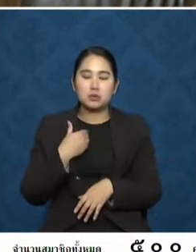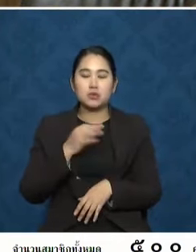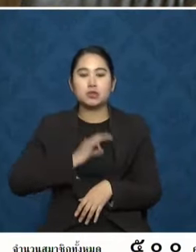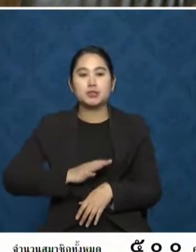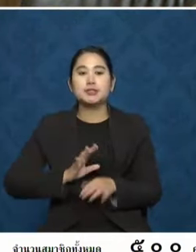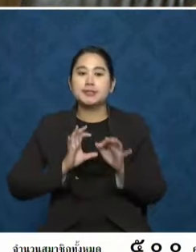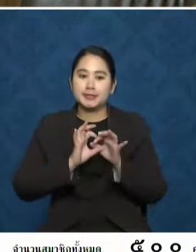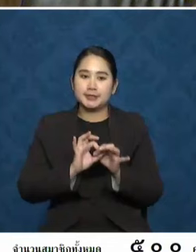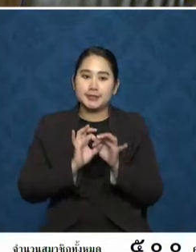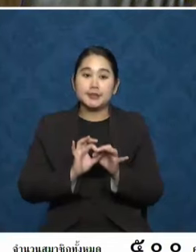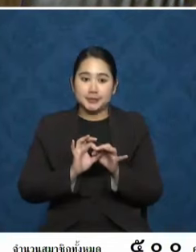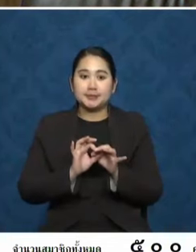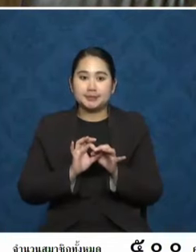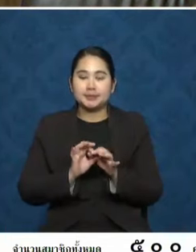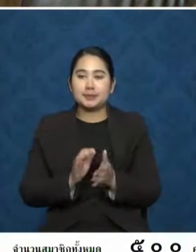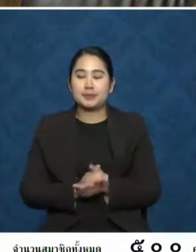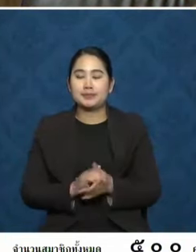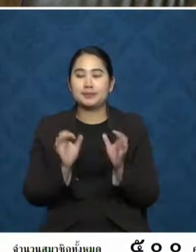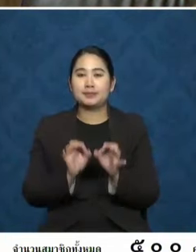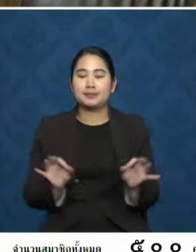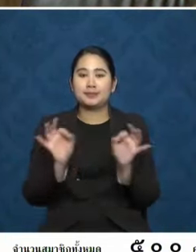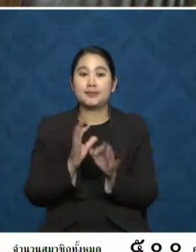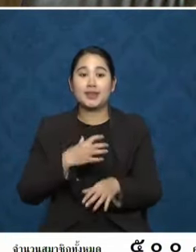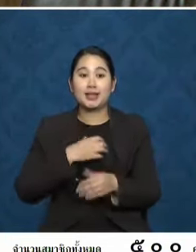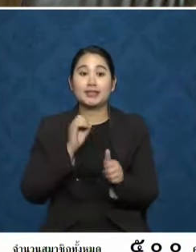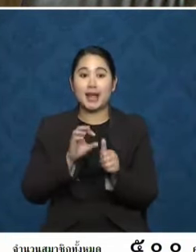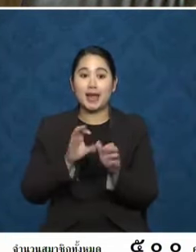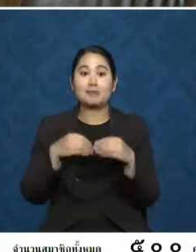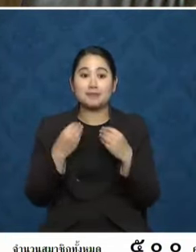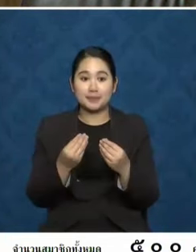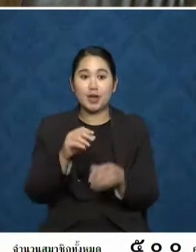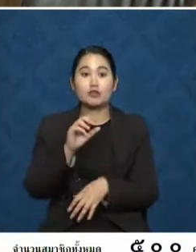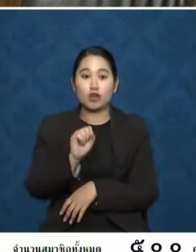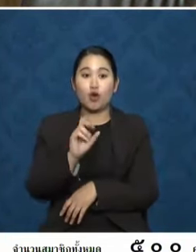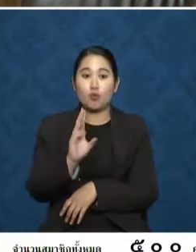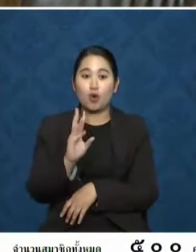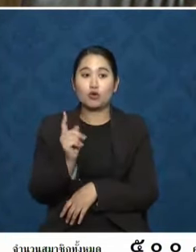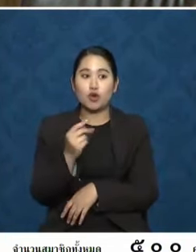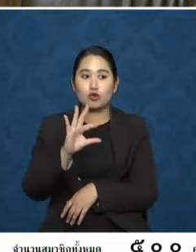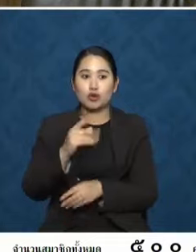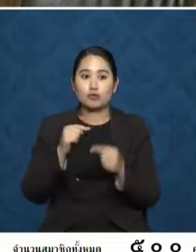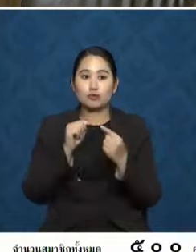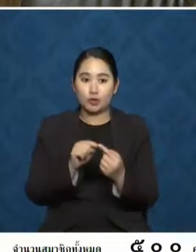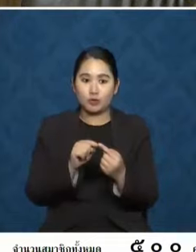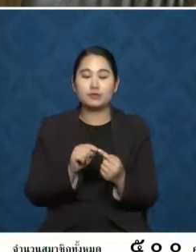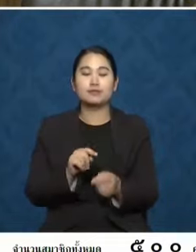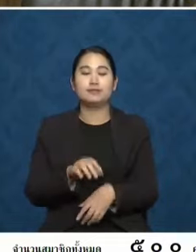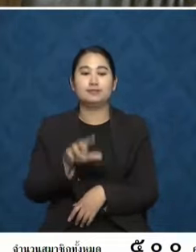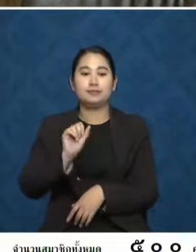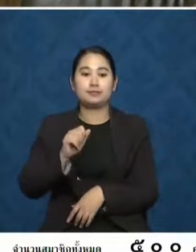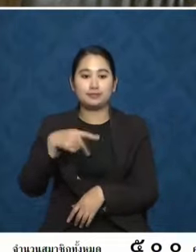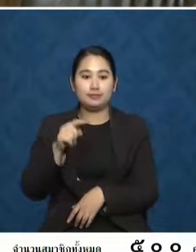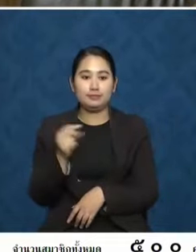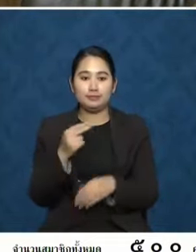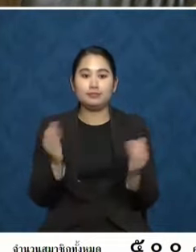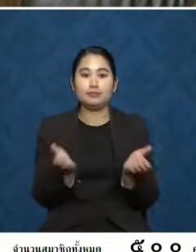ี่น่าวิตกกลางวลของแบบนี้ละครัเป็นสงที่ผมอยากเสนอให้ท่านเน้นไปให้ถึงองคกรปกของสนท้องทินเน้นไปให